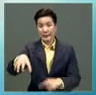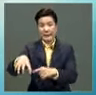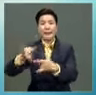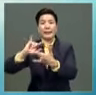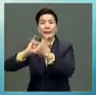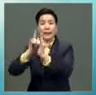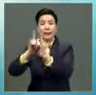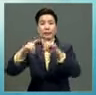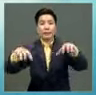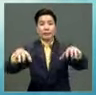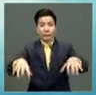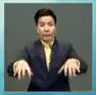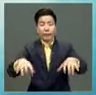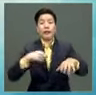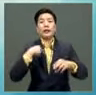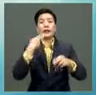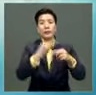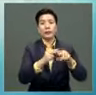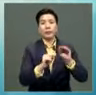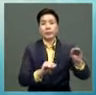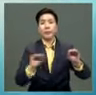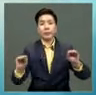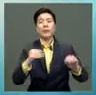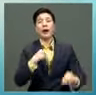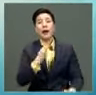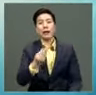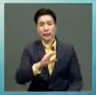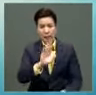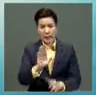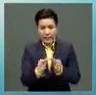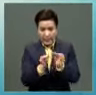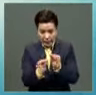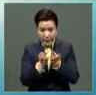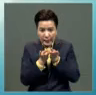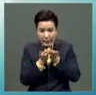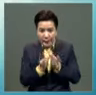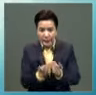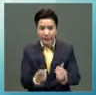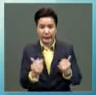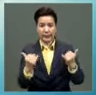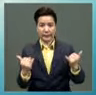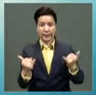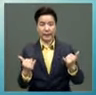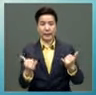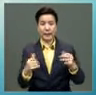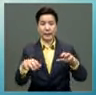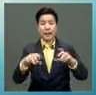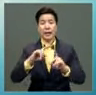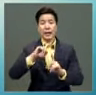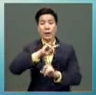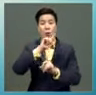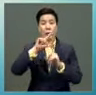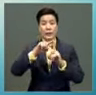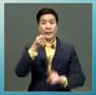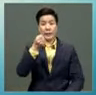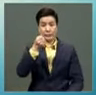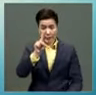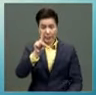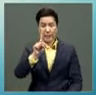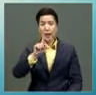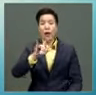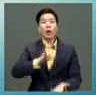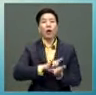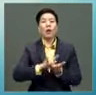ตรงนี้ก็ขออนุญาตได้ระบุไปแล้วเดี๋ยวจะได้แจ้งในรายละเอียดแล้ววันที่11กรกฎาคมก็ได้เดินทางกลับประเ